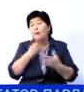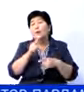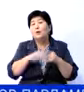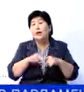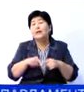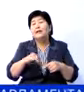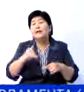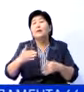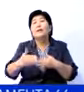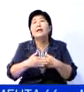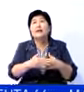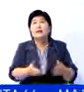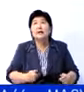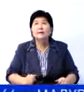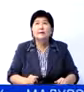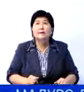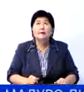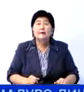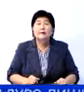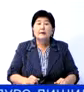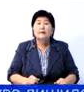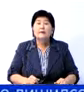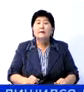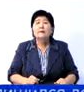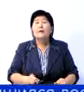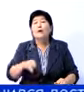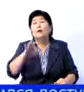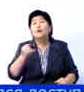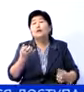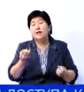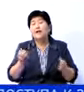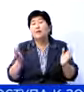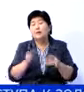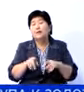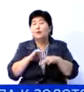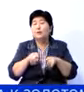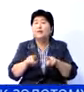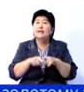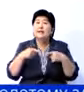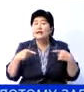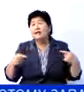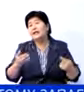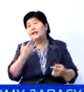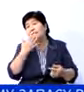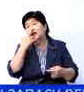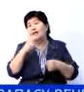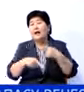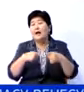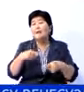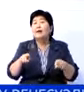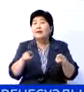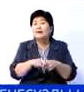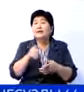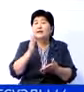близких то я зайду вайды гоблин таиф уже стало меньше но все еще проводится те или иные национальные обряды есть также